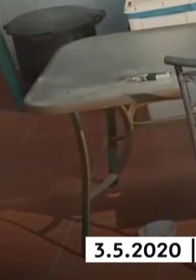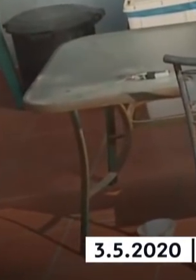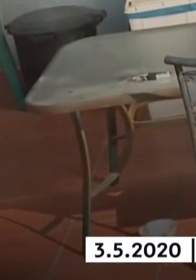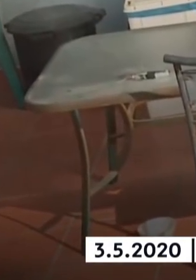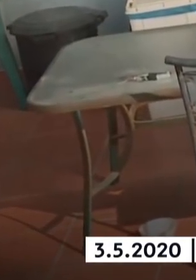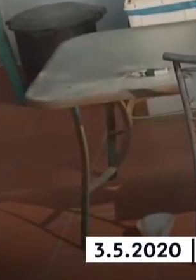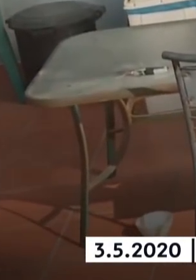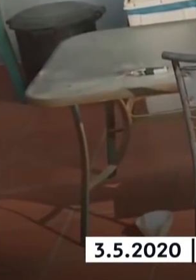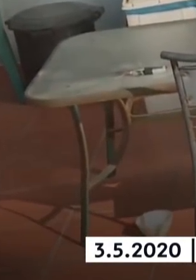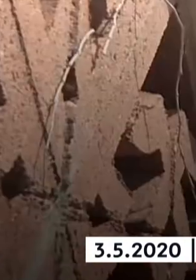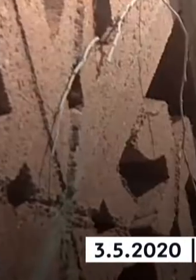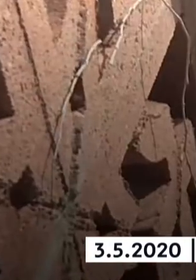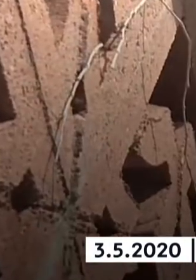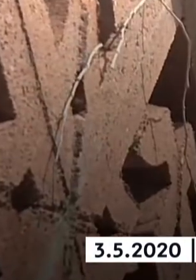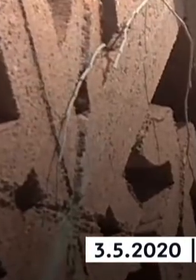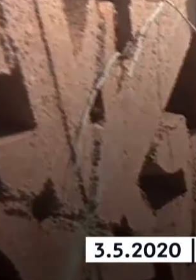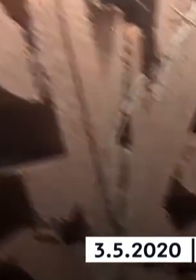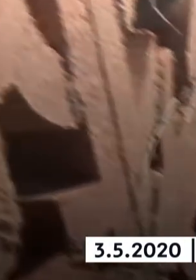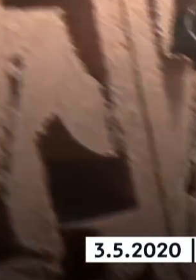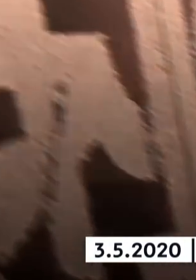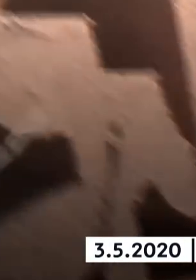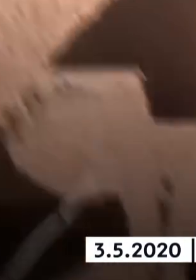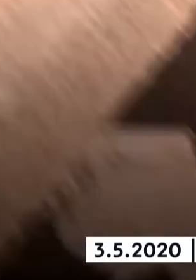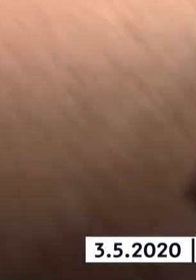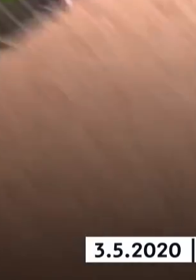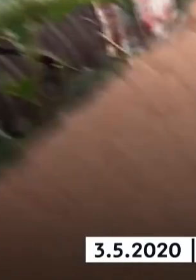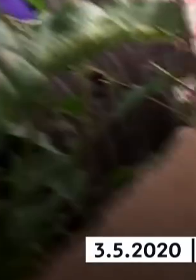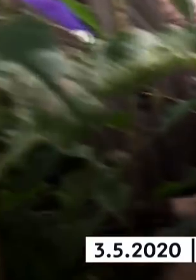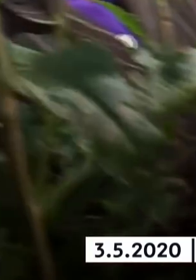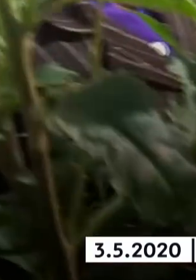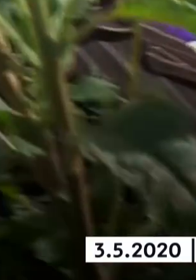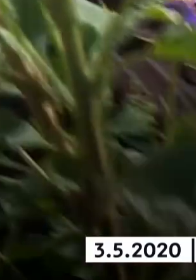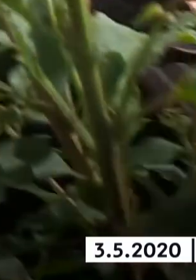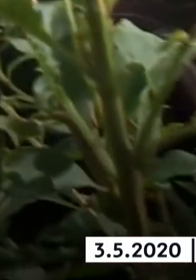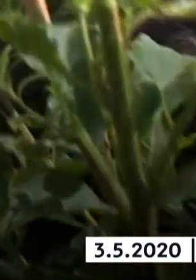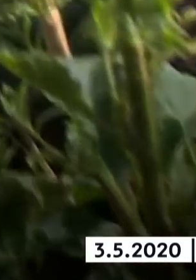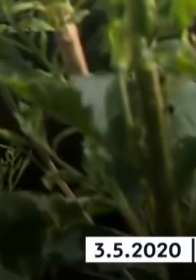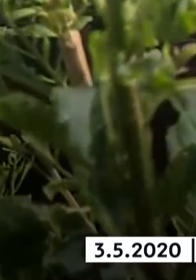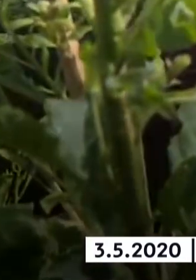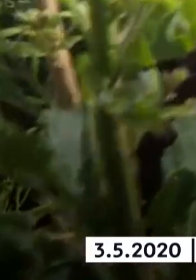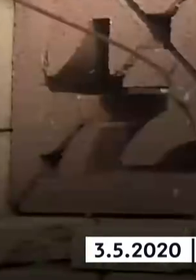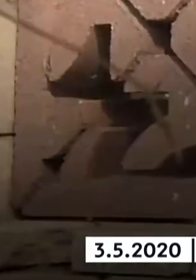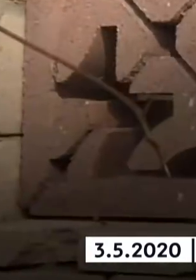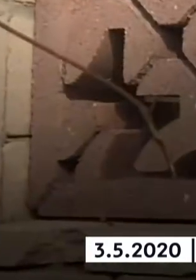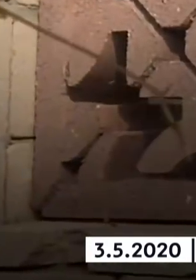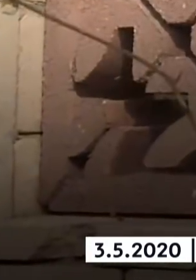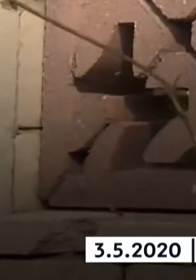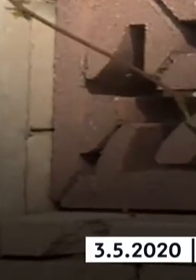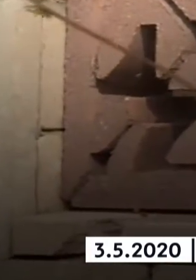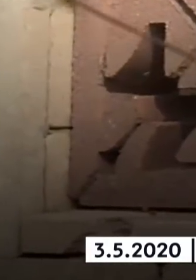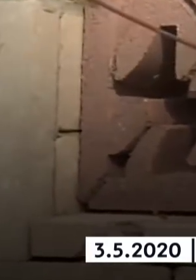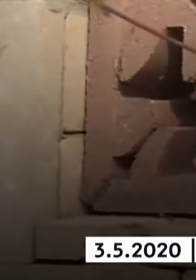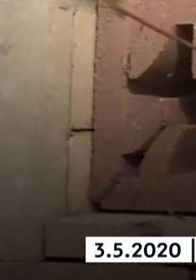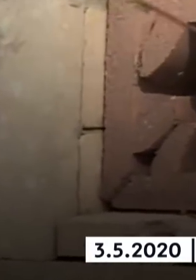מפגש עם סבים וסבתות. משרד הבריאות יבטל את ההמלצה לאיסור גורף ויאפשר מפגשים בהגבלות